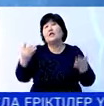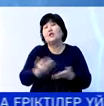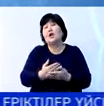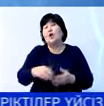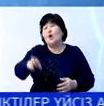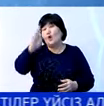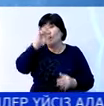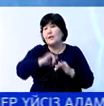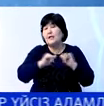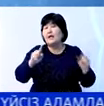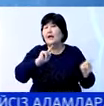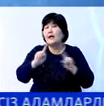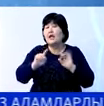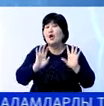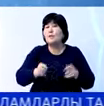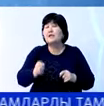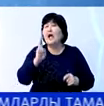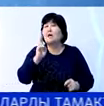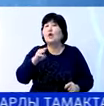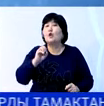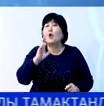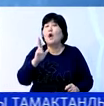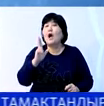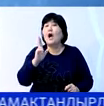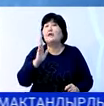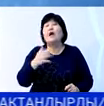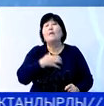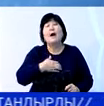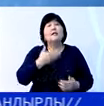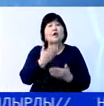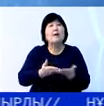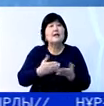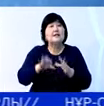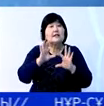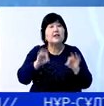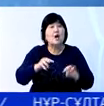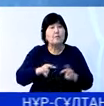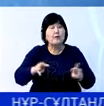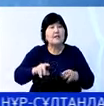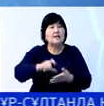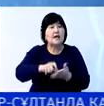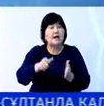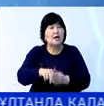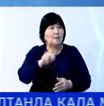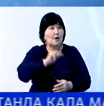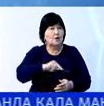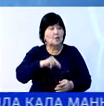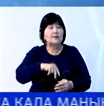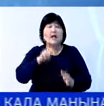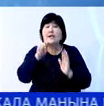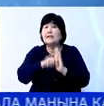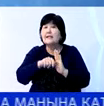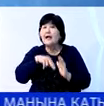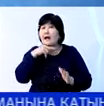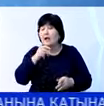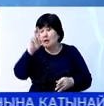Үкіметтің кеңейтілген отырысында президент Қасым-Жомарт Тоқаев маңызды мәлімдемелер де жасады. Министрлер кабинетінің жұмысында сынағаны мәлім.